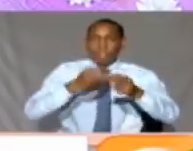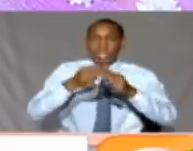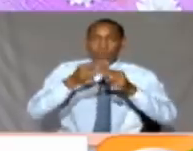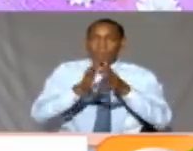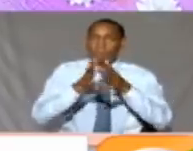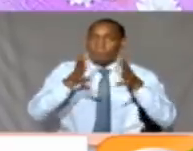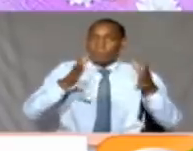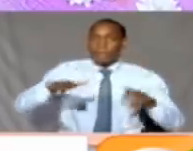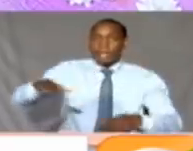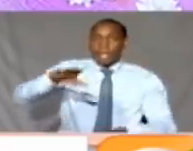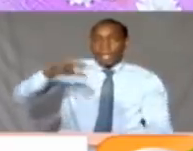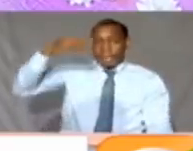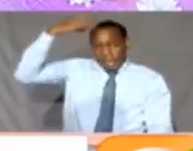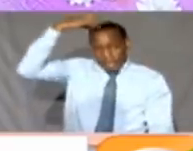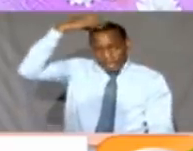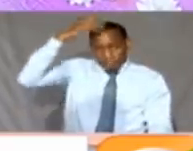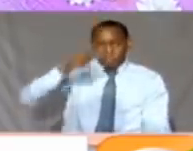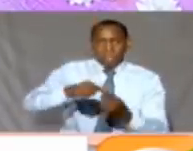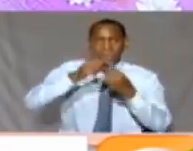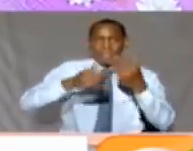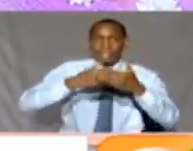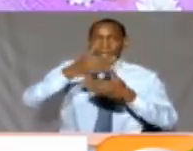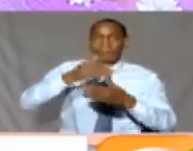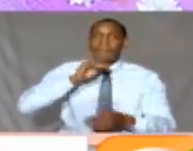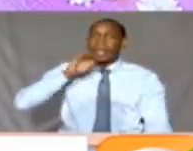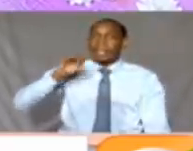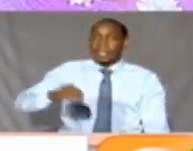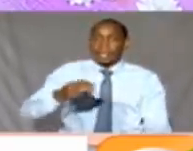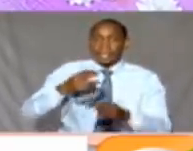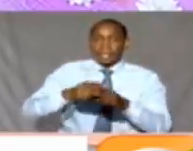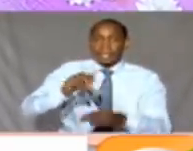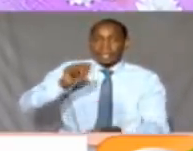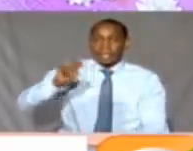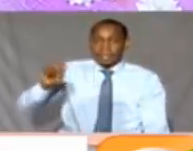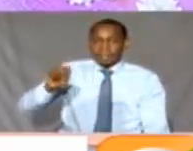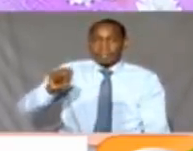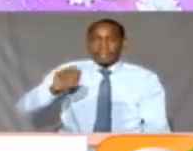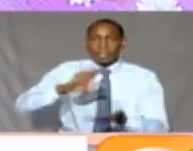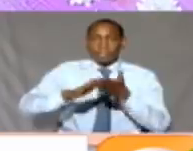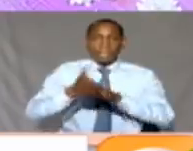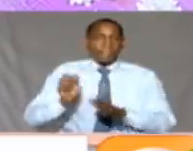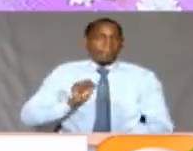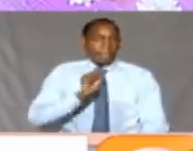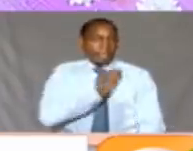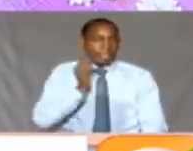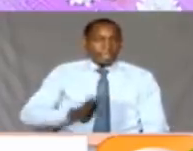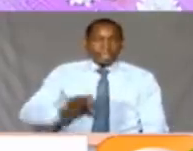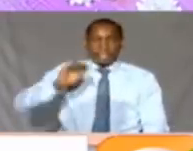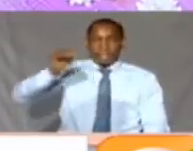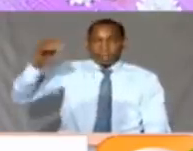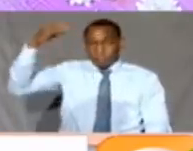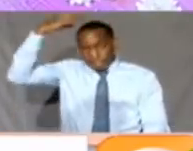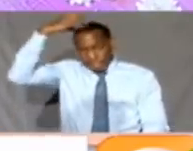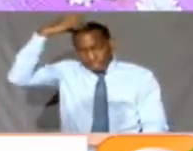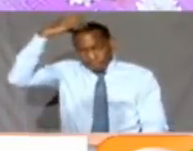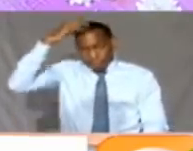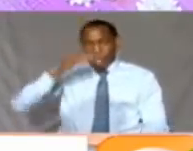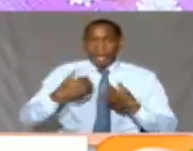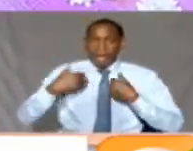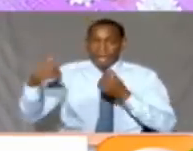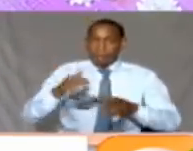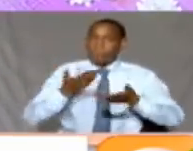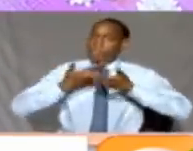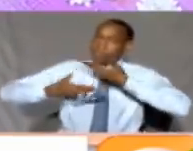umaarufu katika eneo la Mpeketoni haswa baada ya mwanawe Anwar Oleitiptip kupata wadhifa wa useneta kaunti ya Lamu. Nilipata fursa